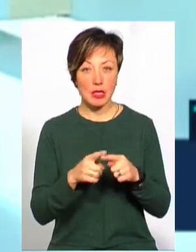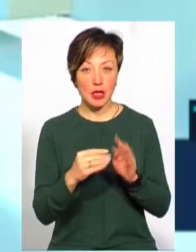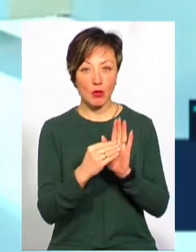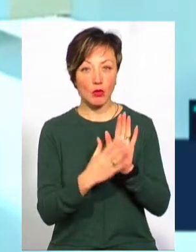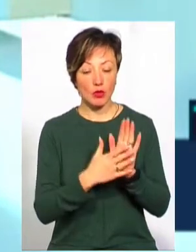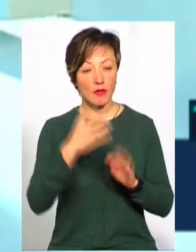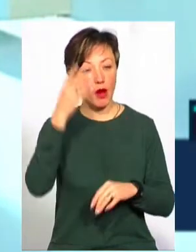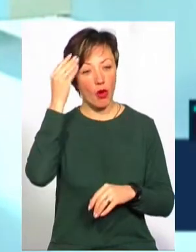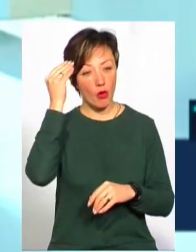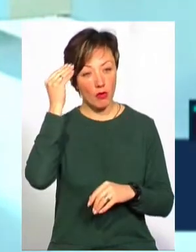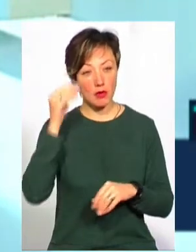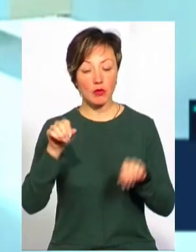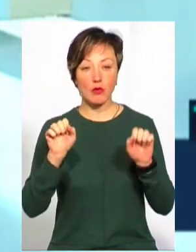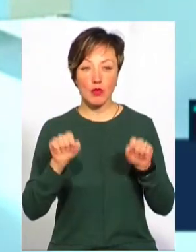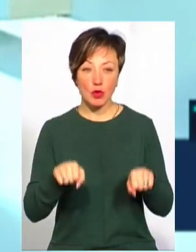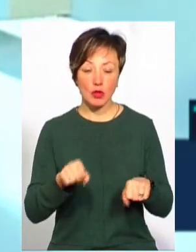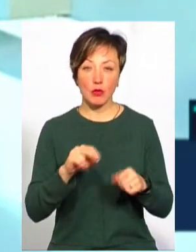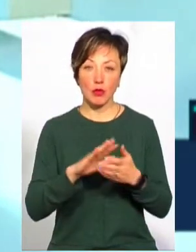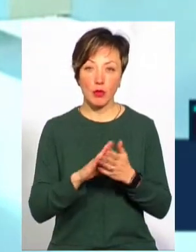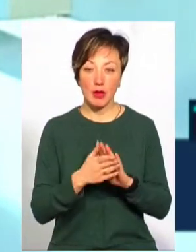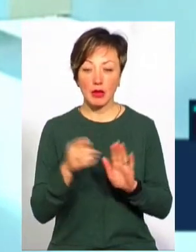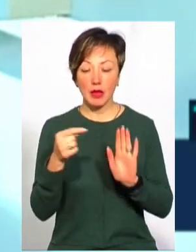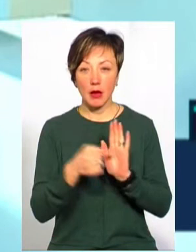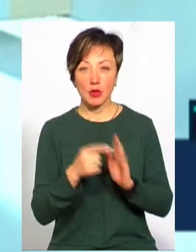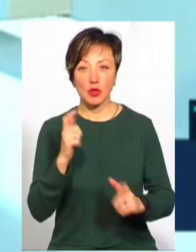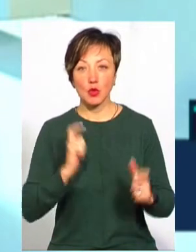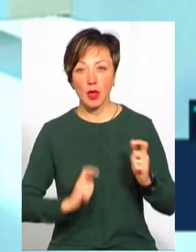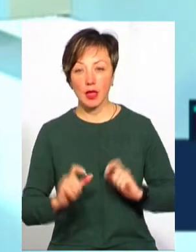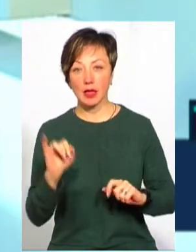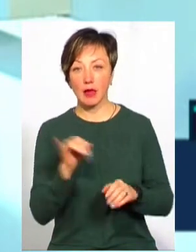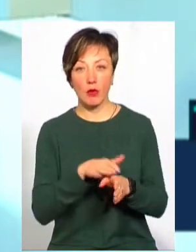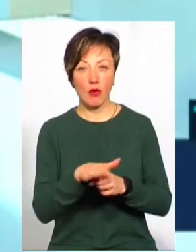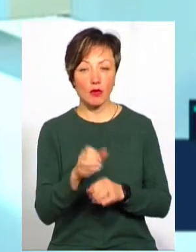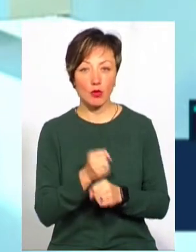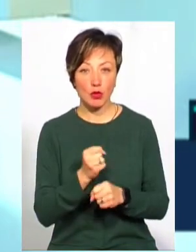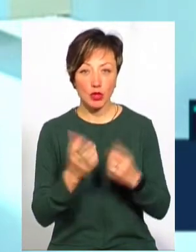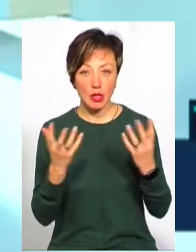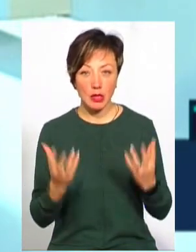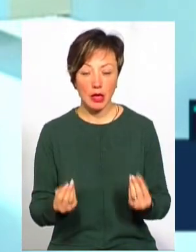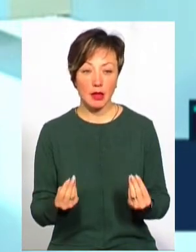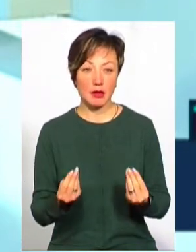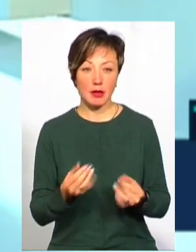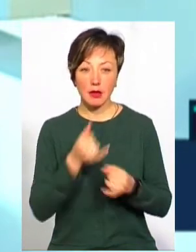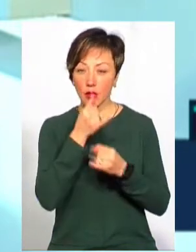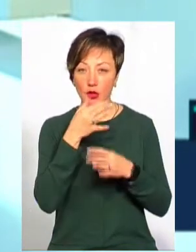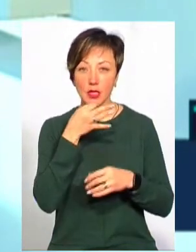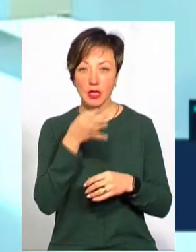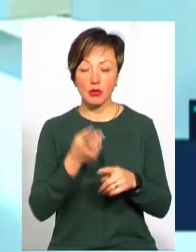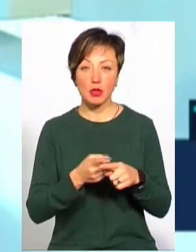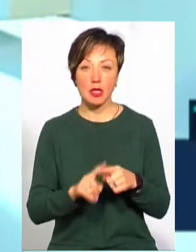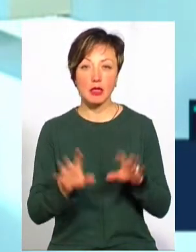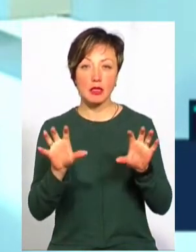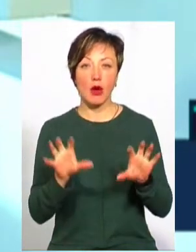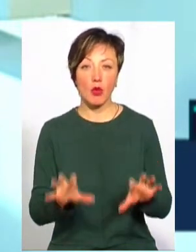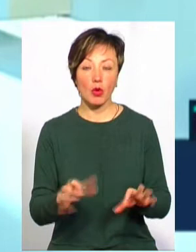пункт враховано, що можна по домовленості, там і студентський, там і неповний робочий день. Ну, не можна сказати, що цей